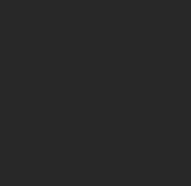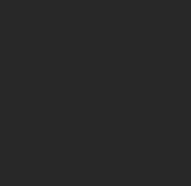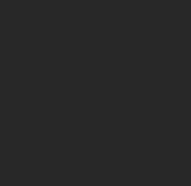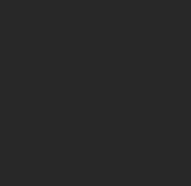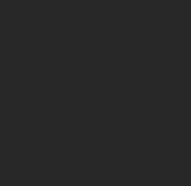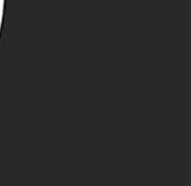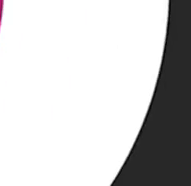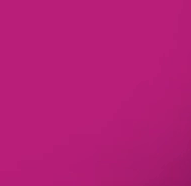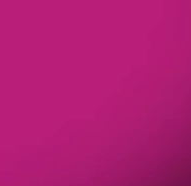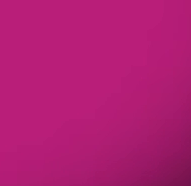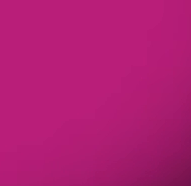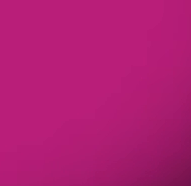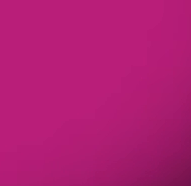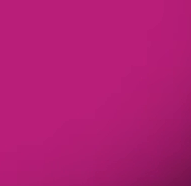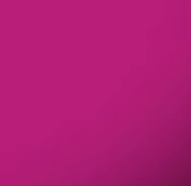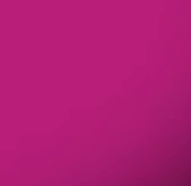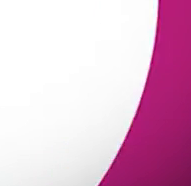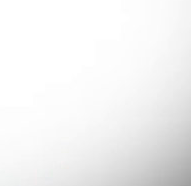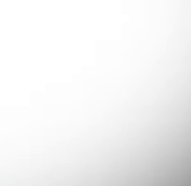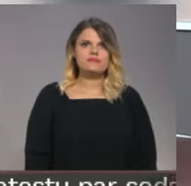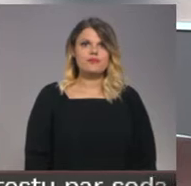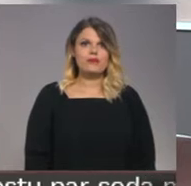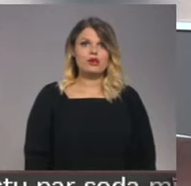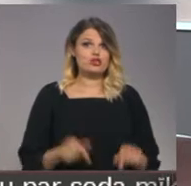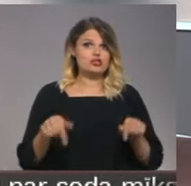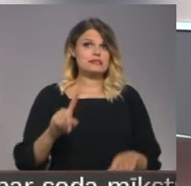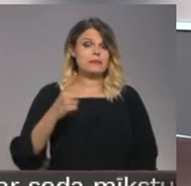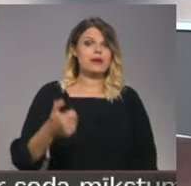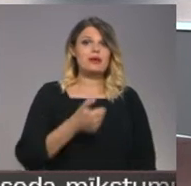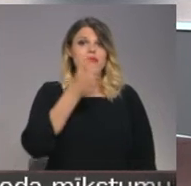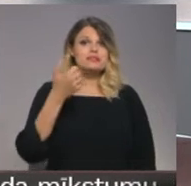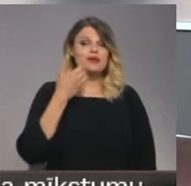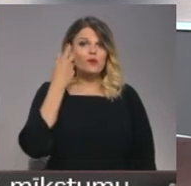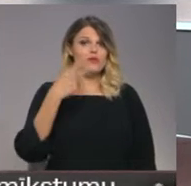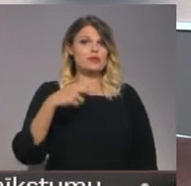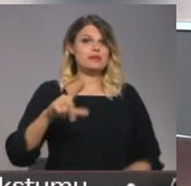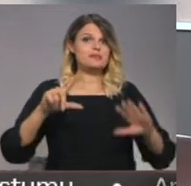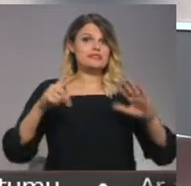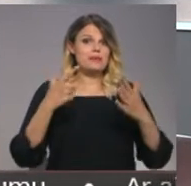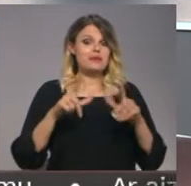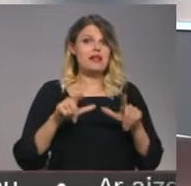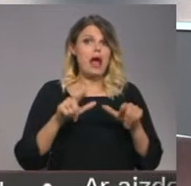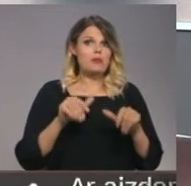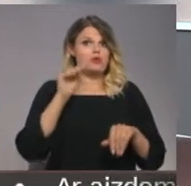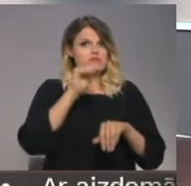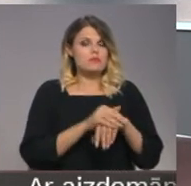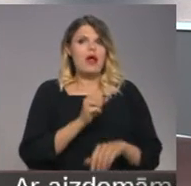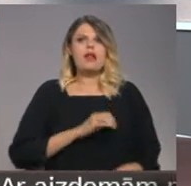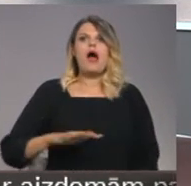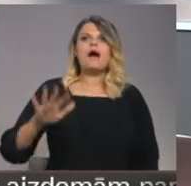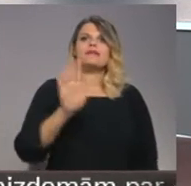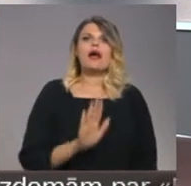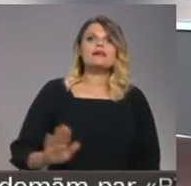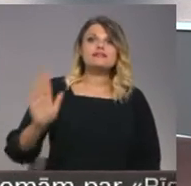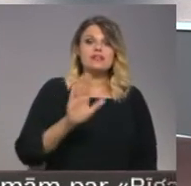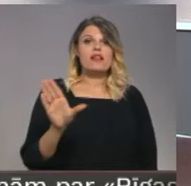Re! Viss ēters ir te! Šis ir pirmais gads, kad 27. aprīlis noteikts kā Latgales diena,